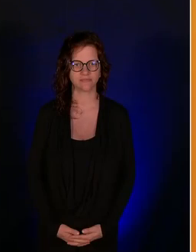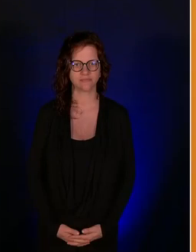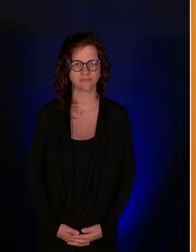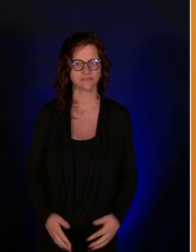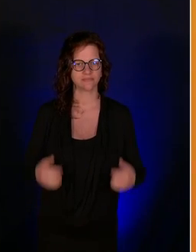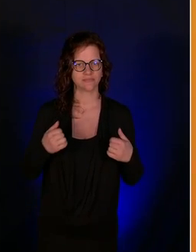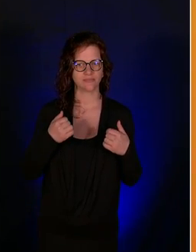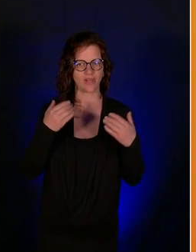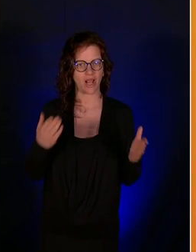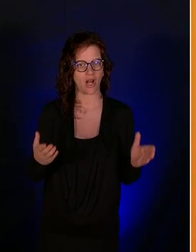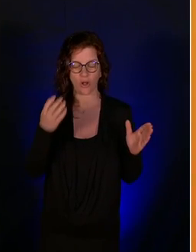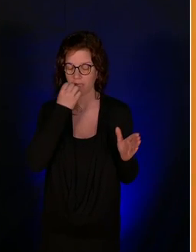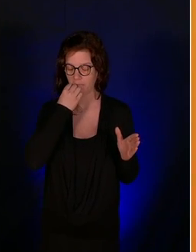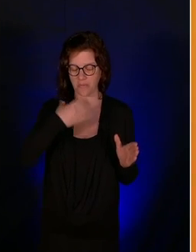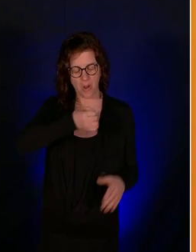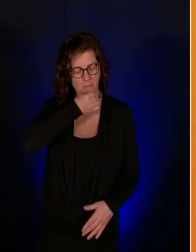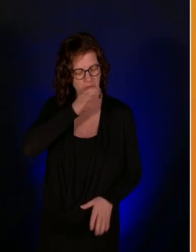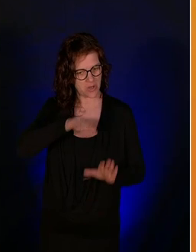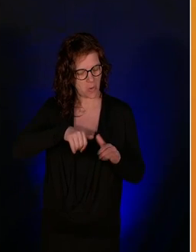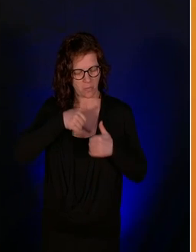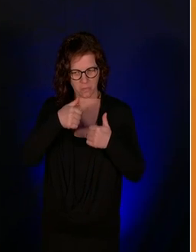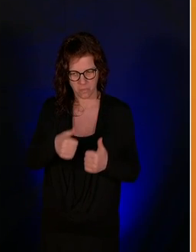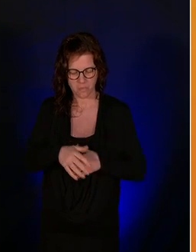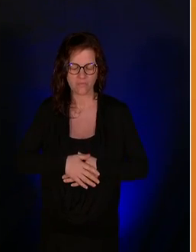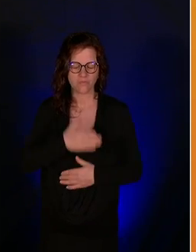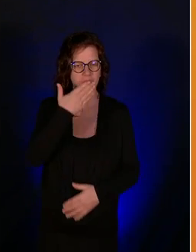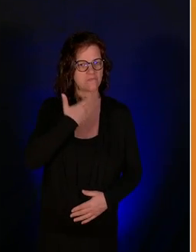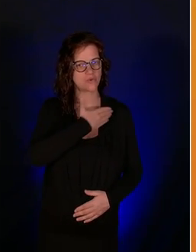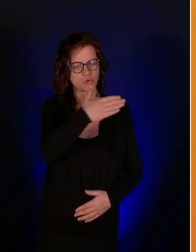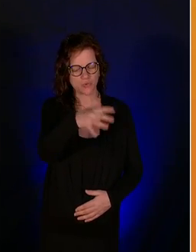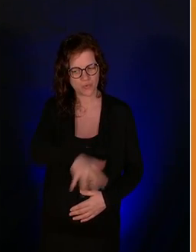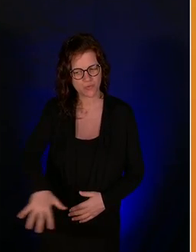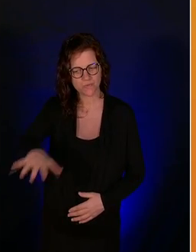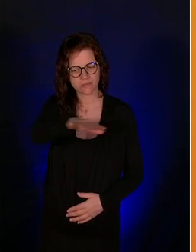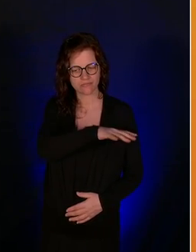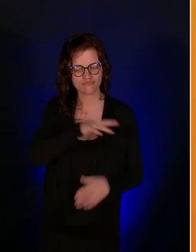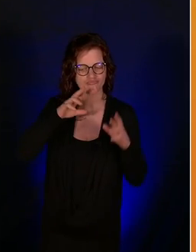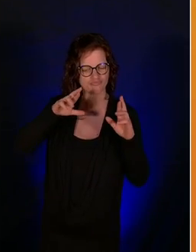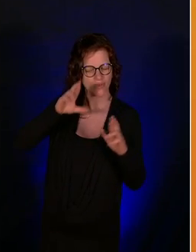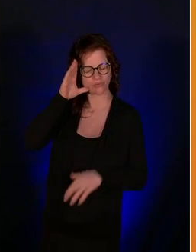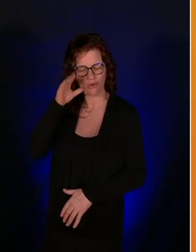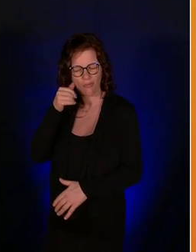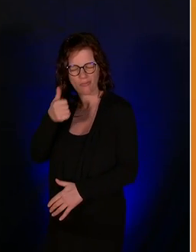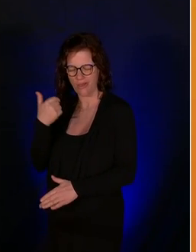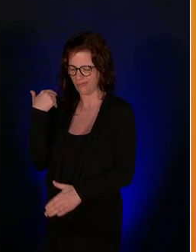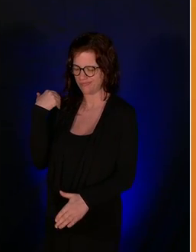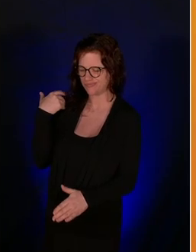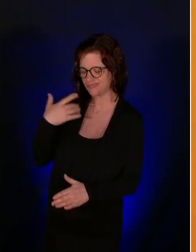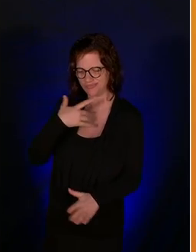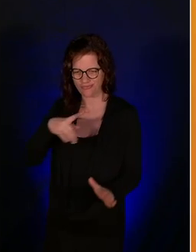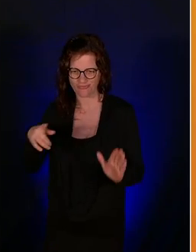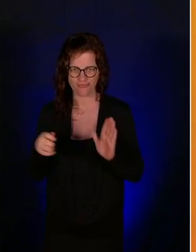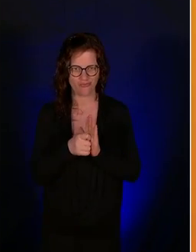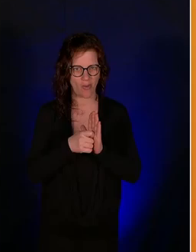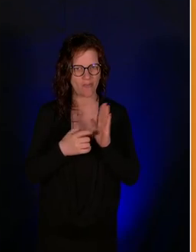Alors, magnifique, les micros marchent. Donc, bonjour à toutes et tous. On espère que vous avez bien dormi et que vous êtes en forme.